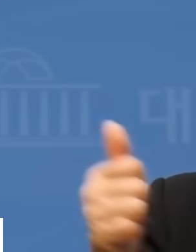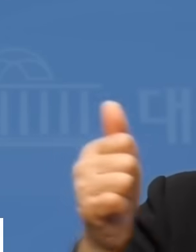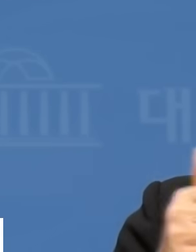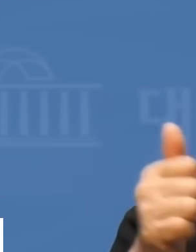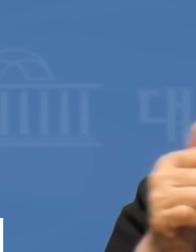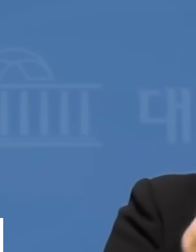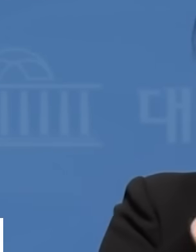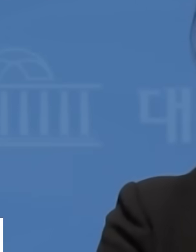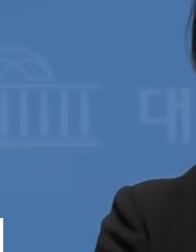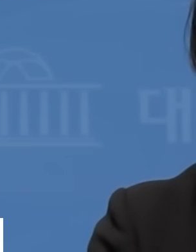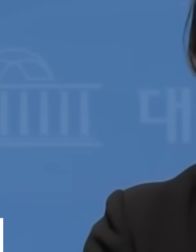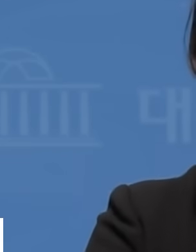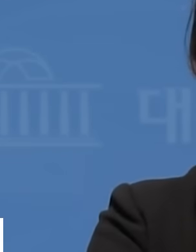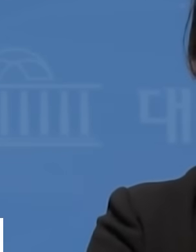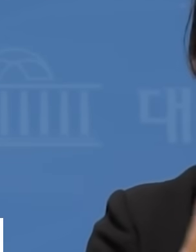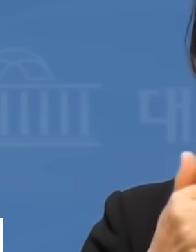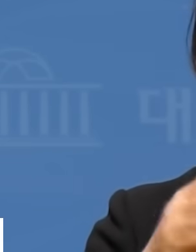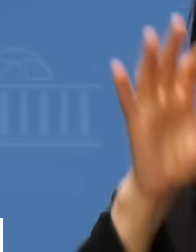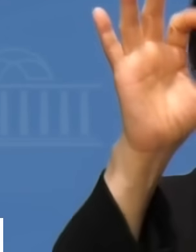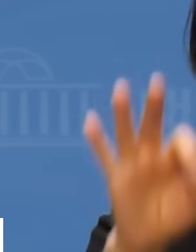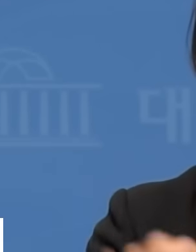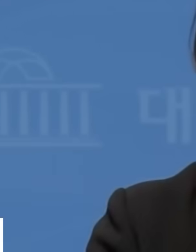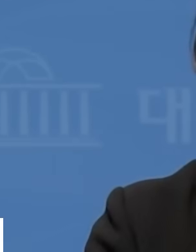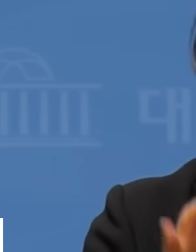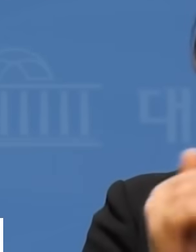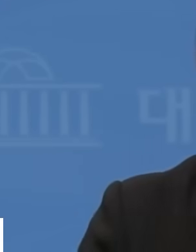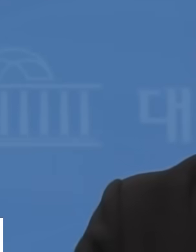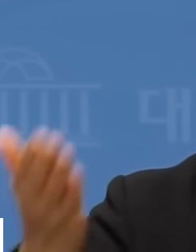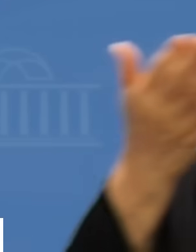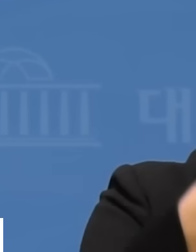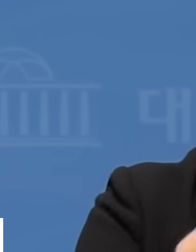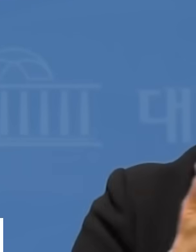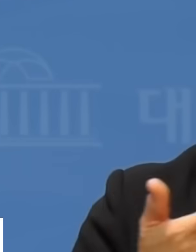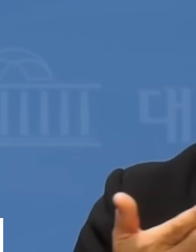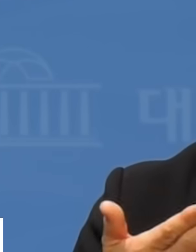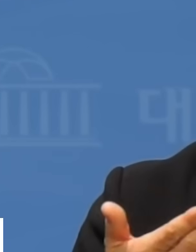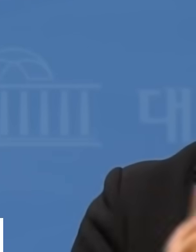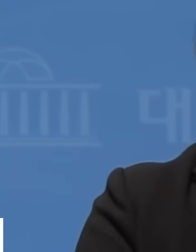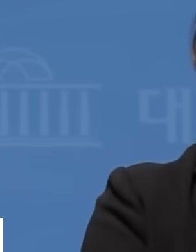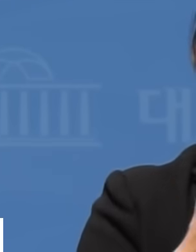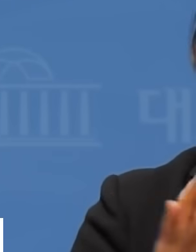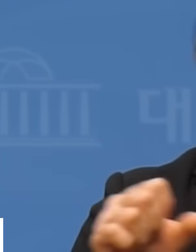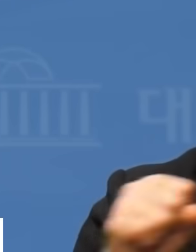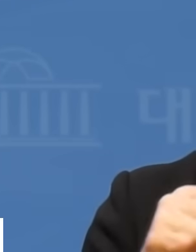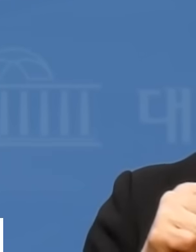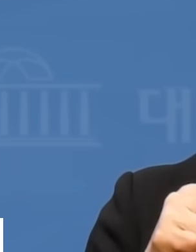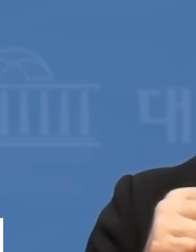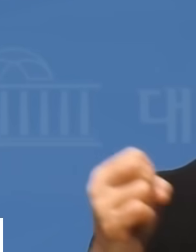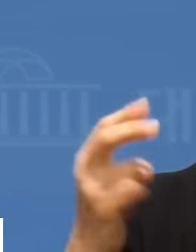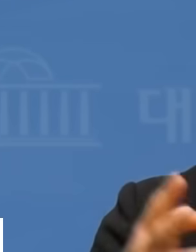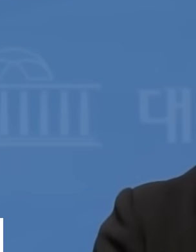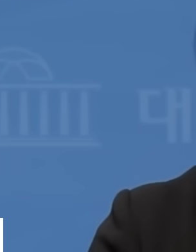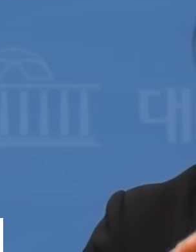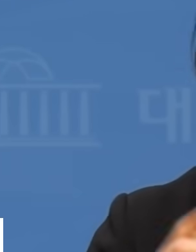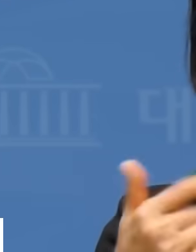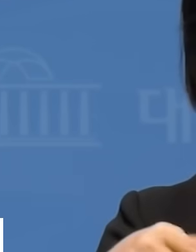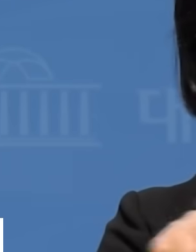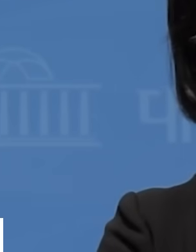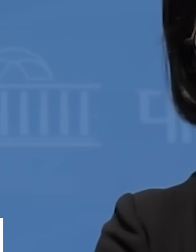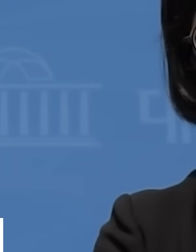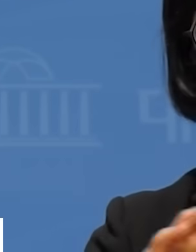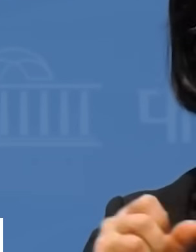영입하고 출마시키는 과정을 보면서 국민 여러분들께서 달라진 국민의힘 그리고 국가를 위한